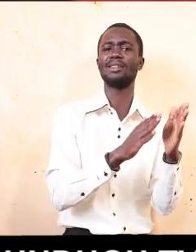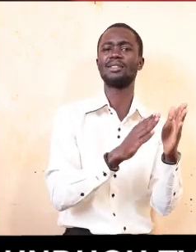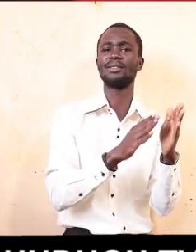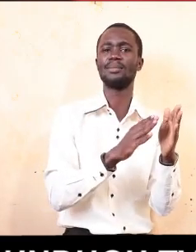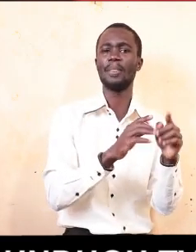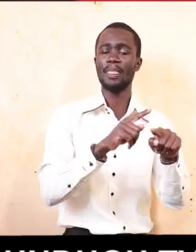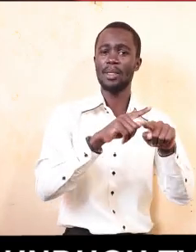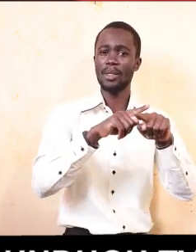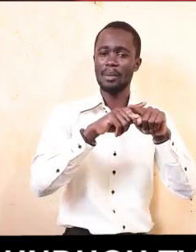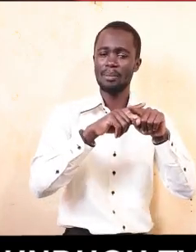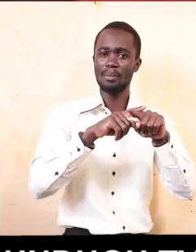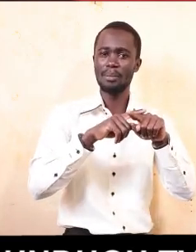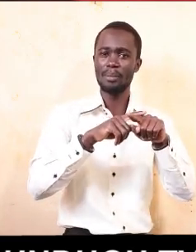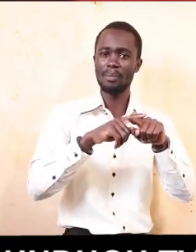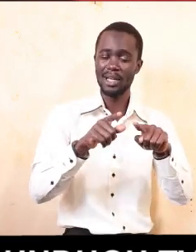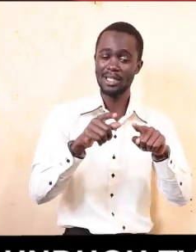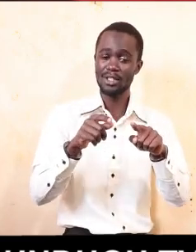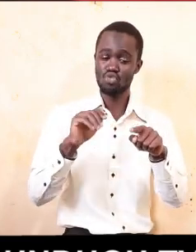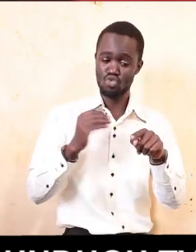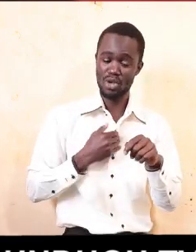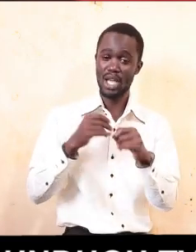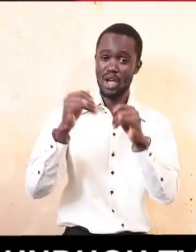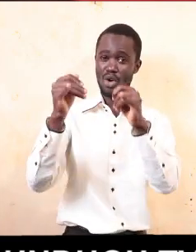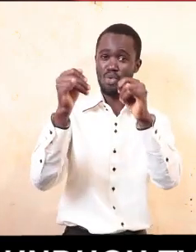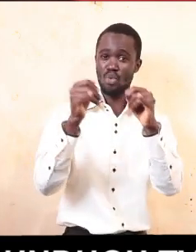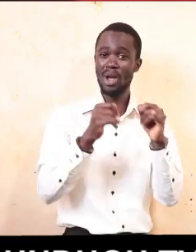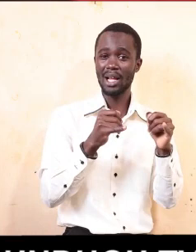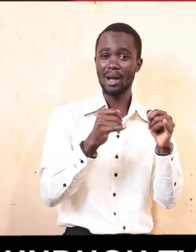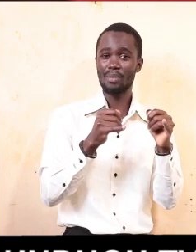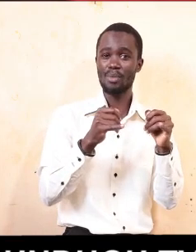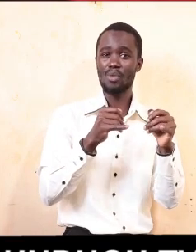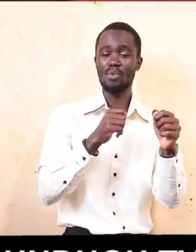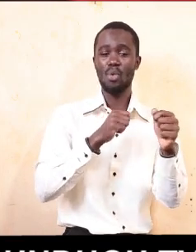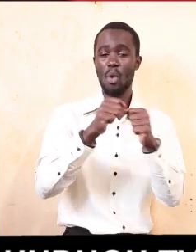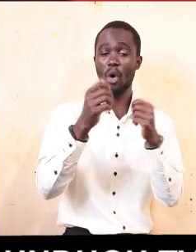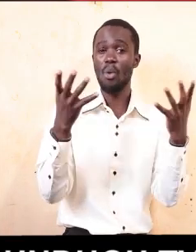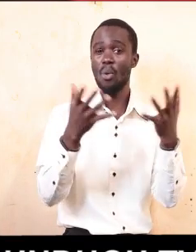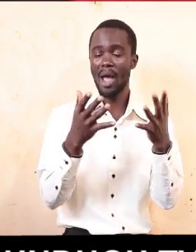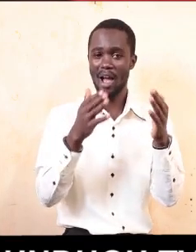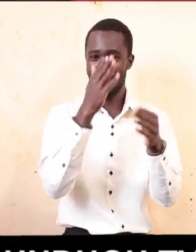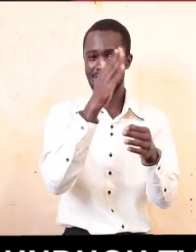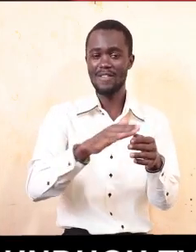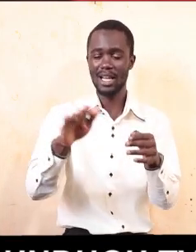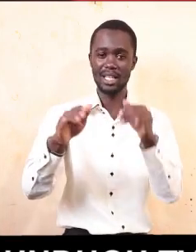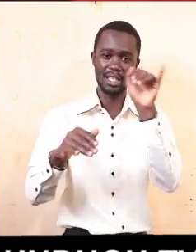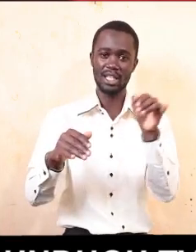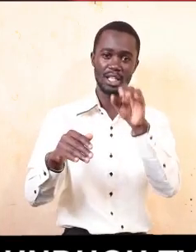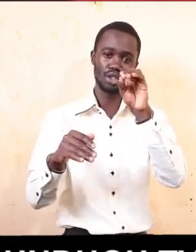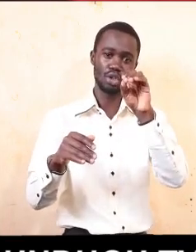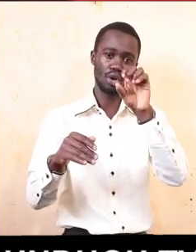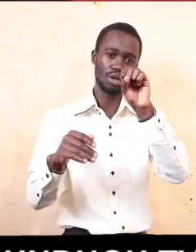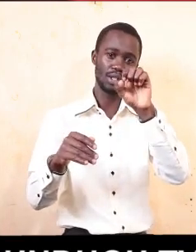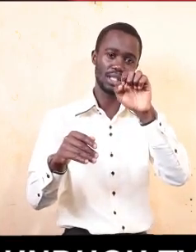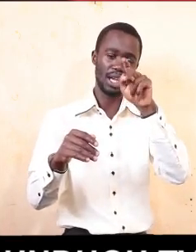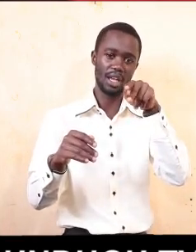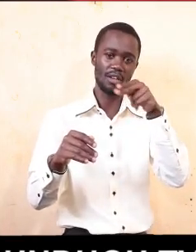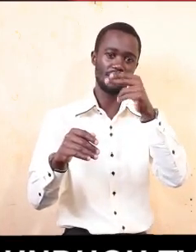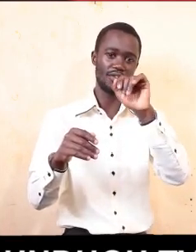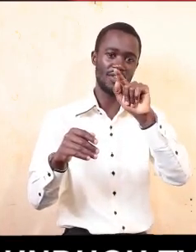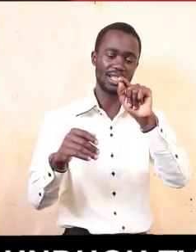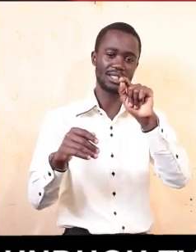Lakini tuwakaribisha kwa vita katika mbonde la Yosefati. Watu wa